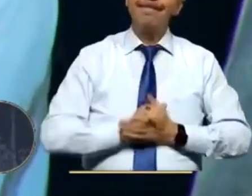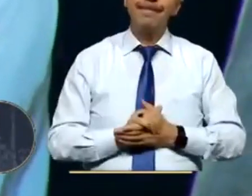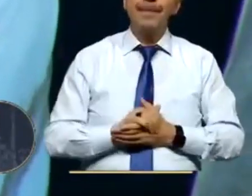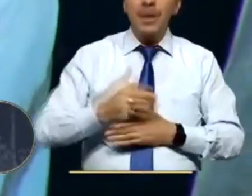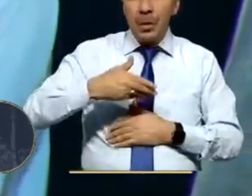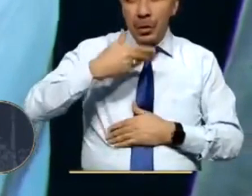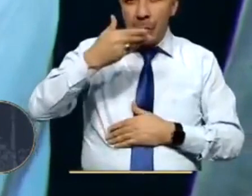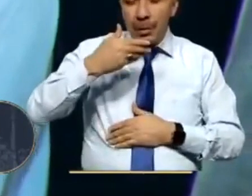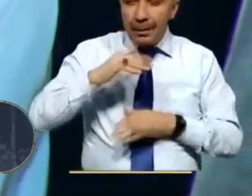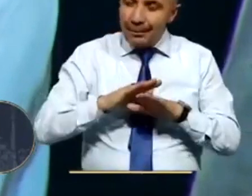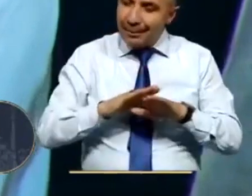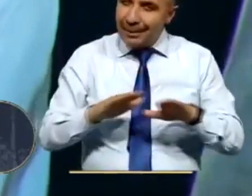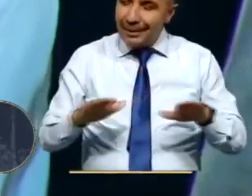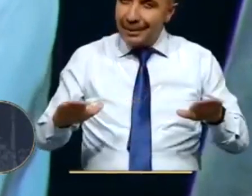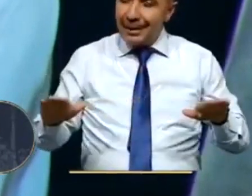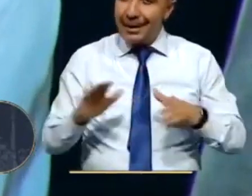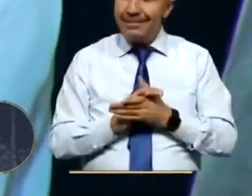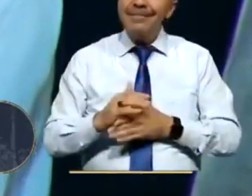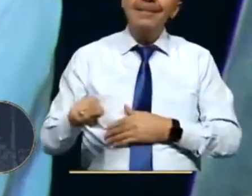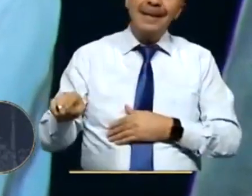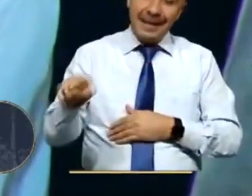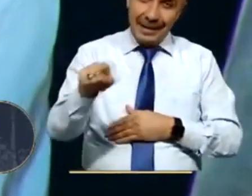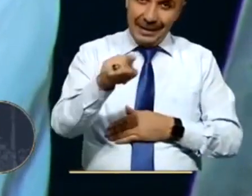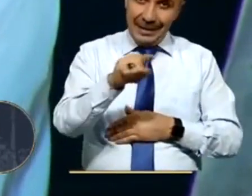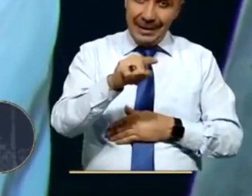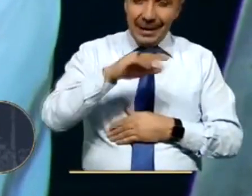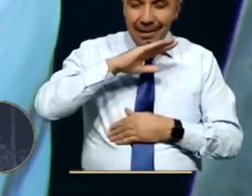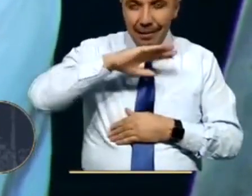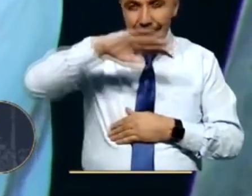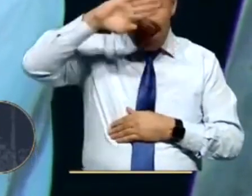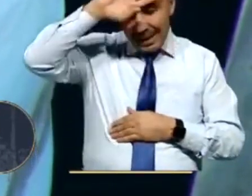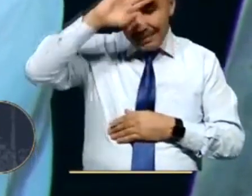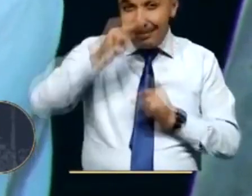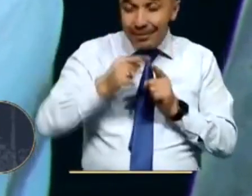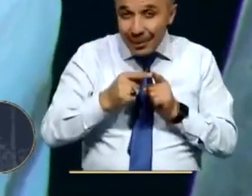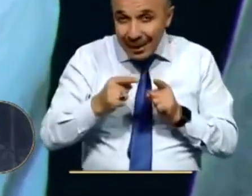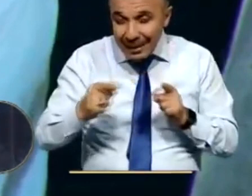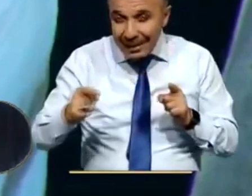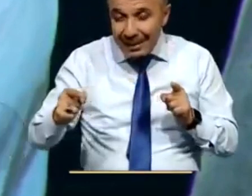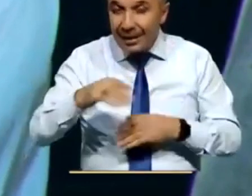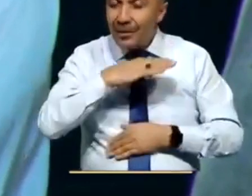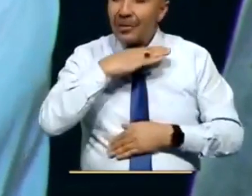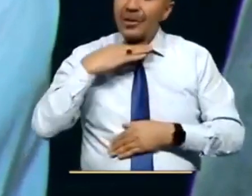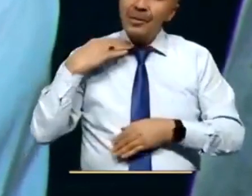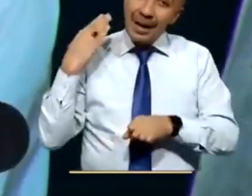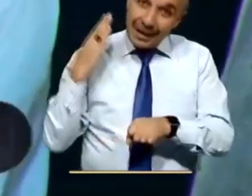hutbemi bitirirken sizleri bayram süresince kurban kesiminde,